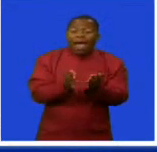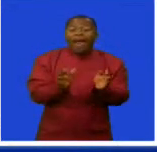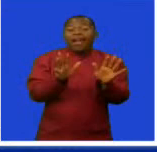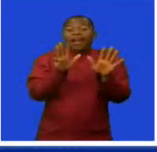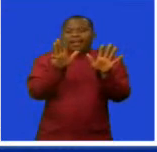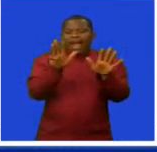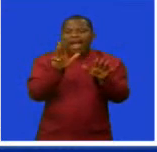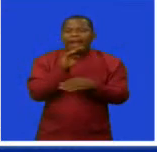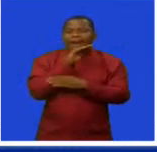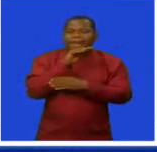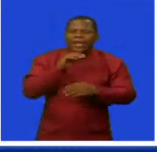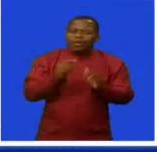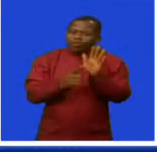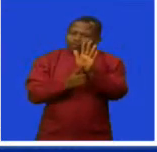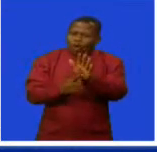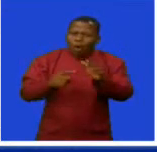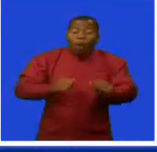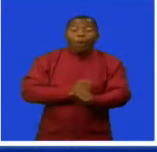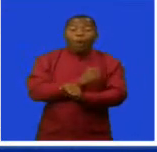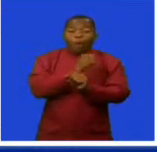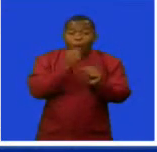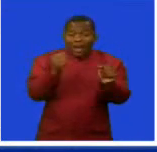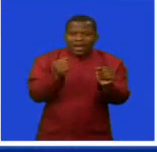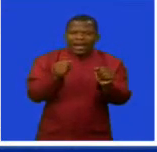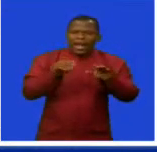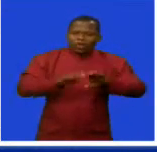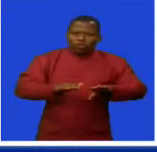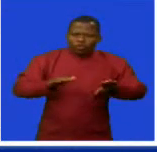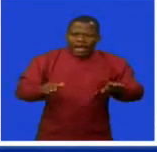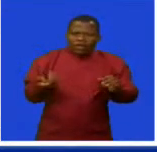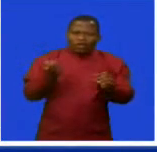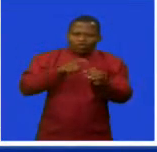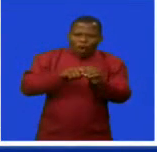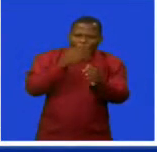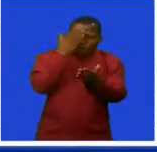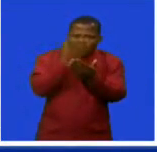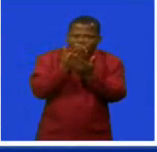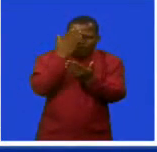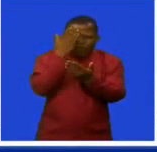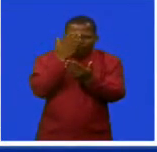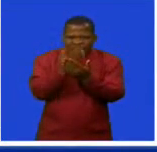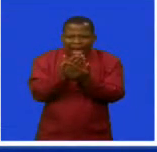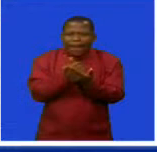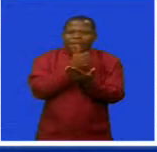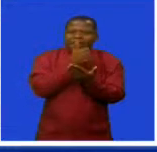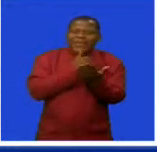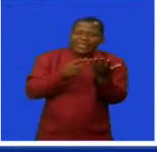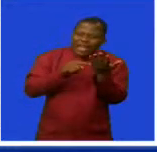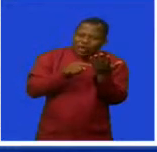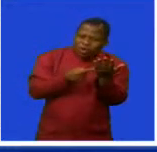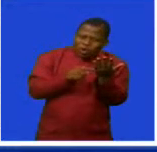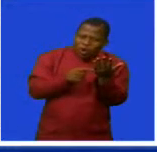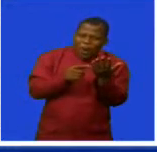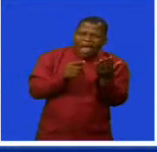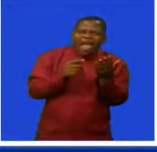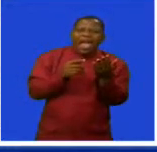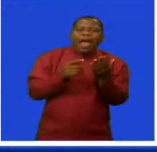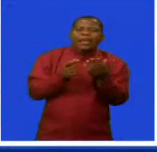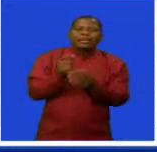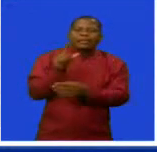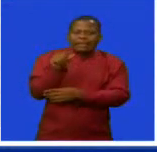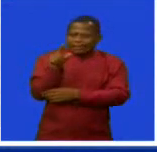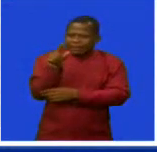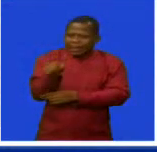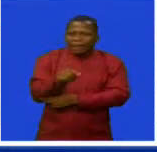batawukhona kulandzelela tifundvo tabo ngendlela leshiphile. Ngemuva kokubona kukhinyabeteka kwetemfundo